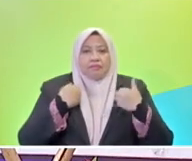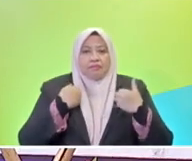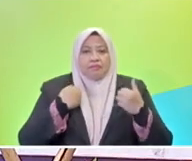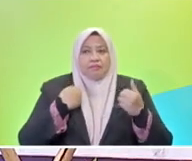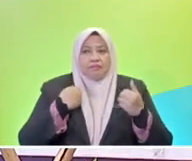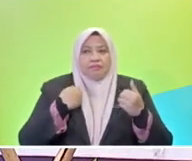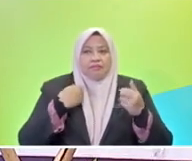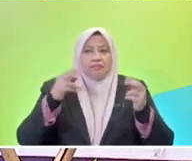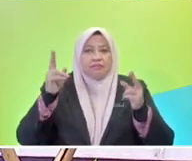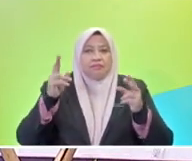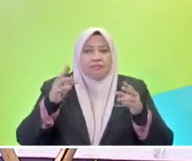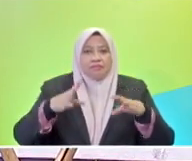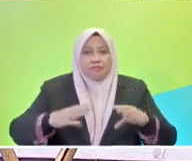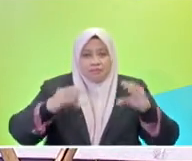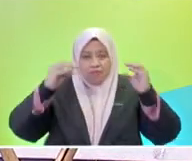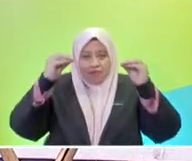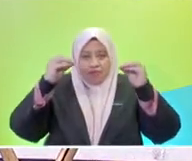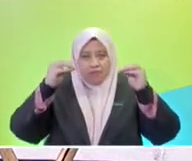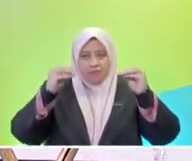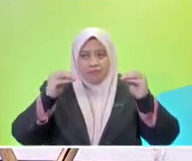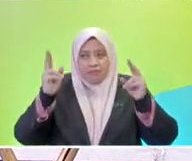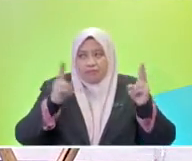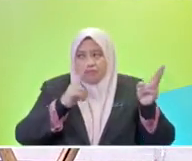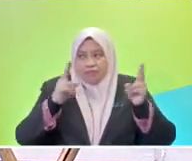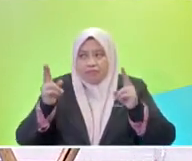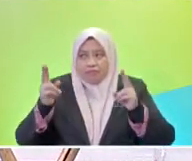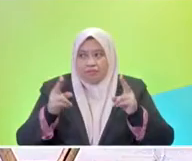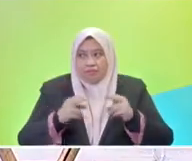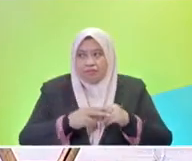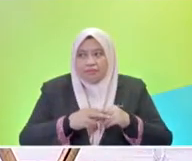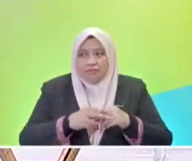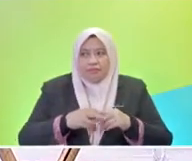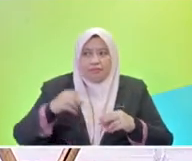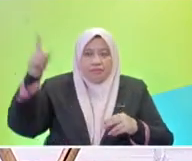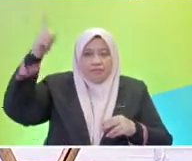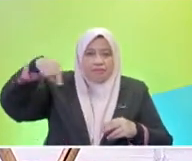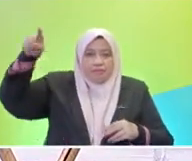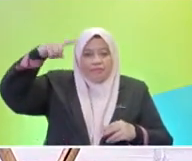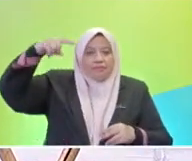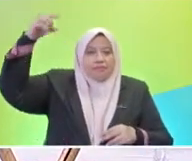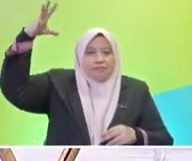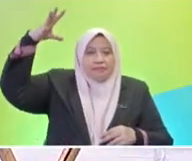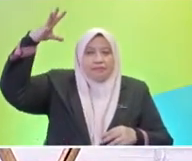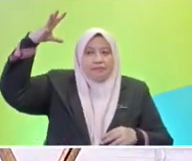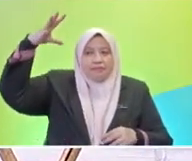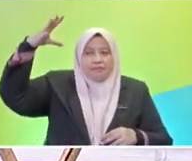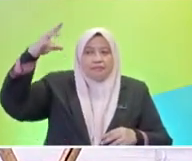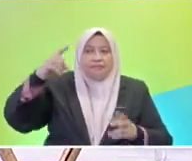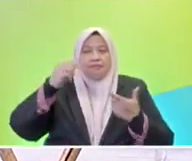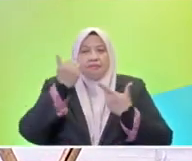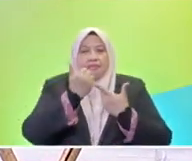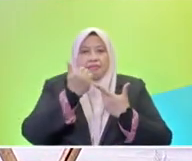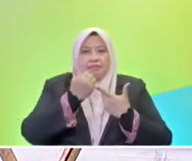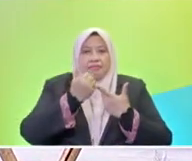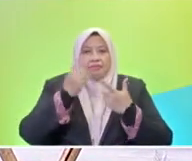ni. Apa dia? Apa dia? Cikgu, murid-murid tak tahu, cikgu. Cahaya mata? Cahaya matahari. Yang kedua? Lepas